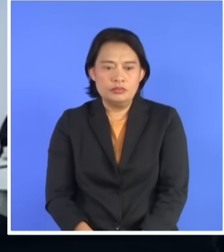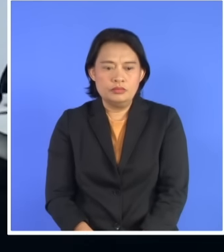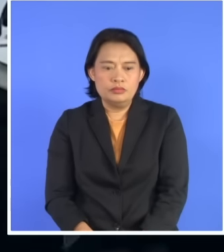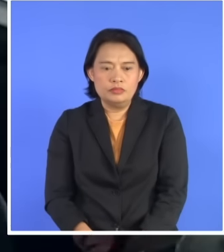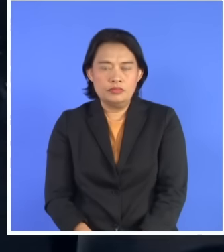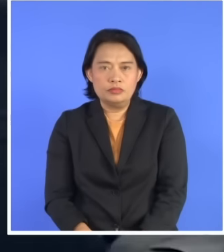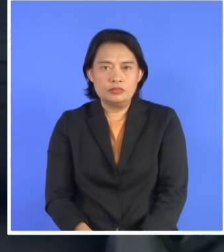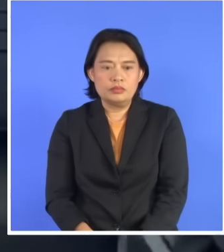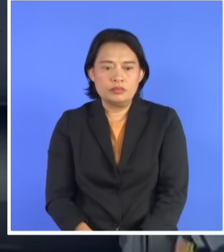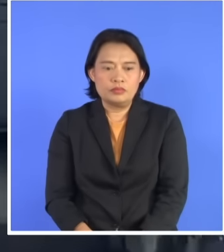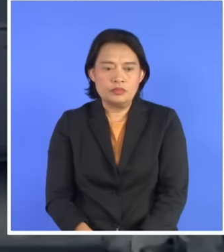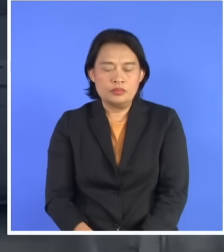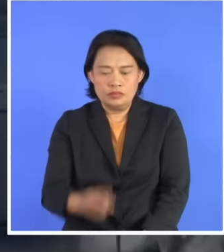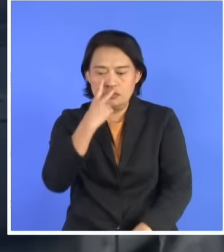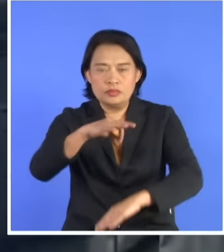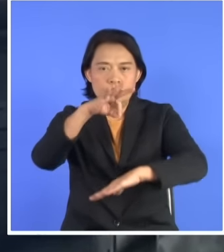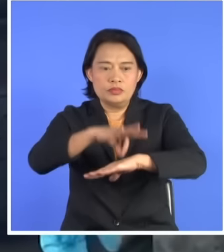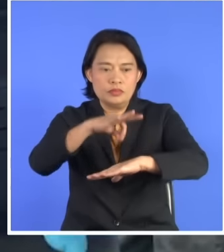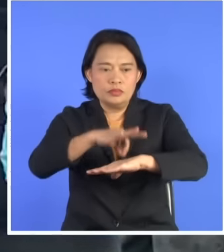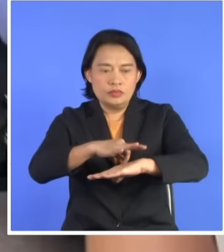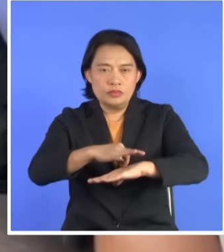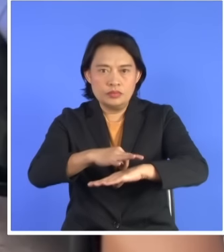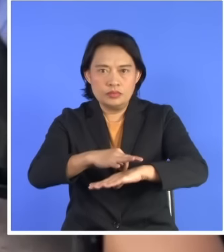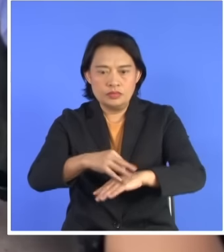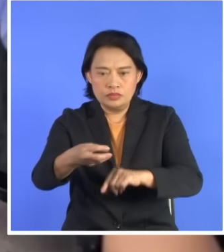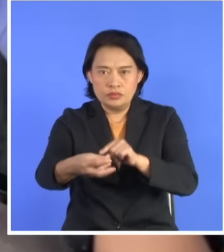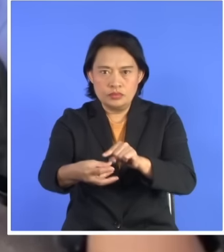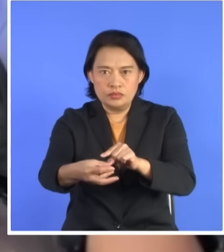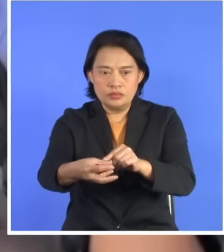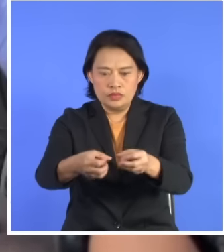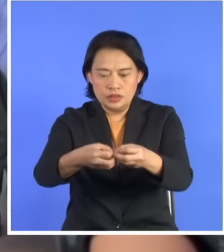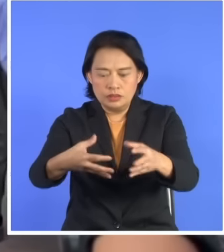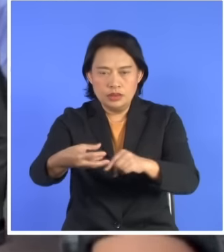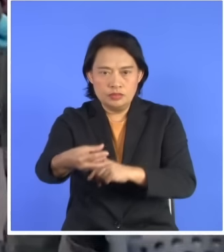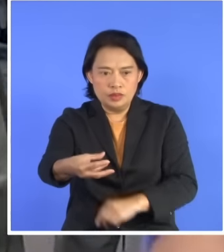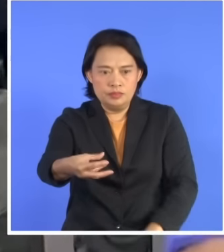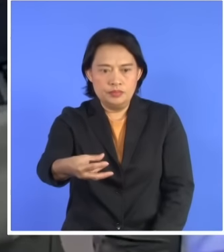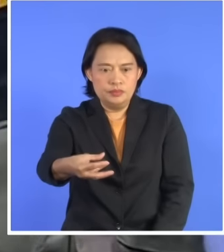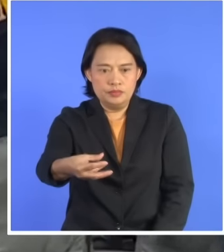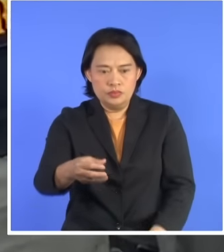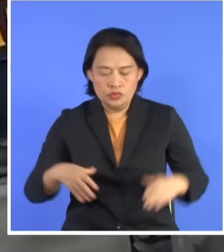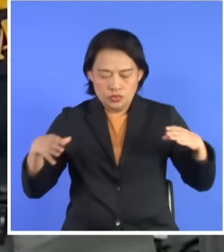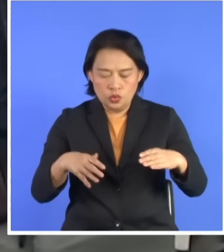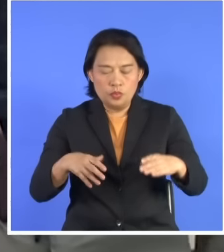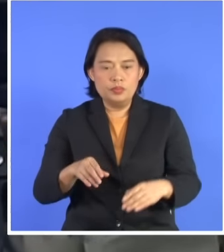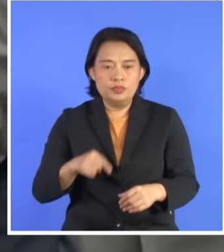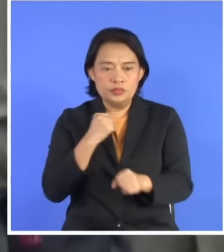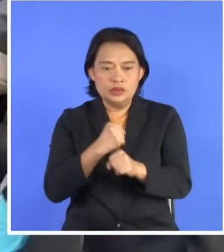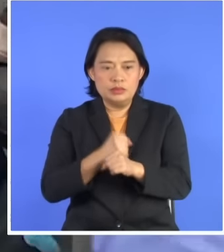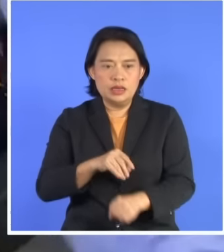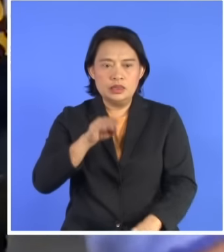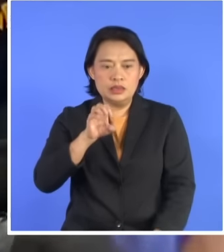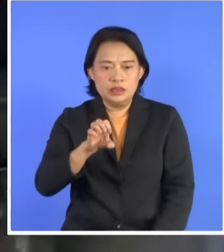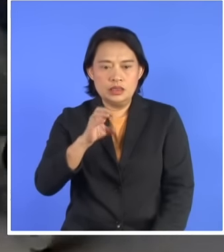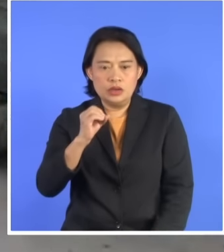ในจุดเกิดเหตุเขไปเจอระเบิดลูกนึงที่คนร้ายวางไว้แต่ว่าระเบิดไม่ทำงานนะครับเนี่ยหน่วย EODก็เลยไปจัดการเนี่ยทำลายระเบิดลูก